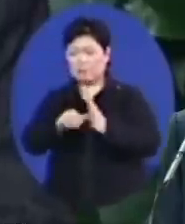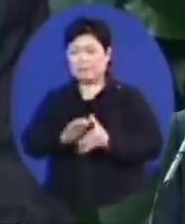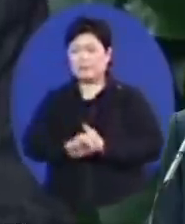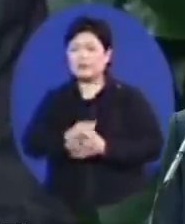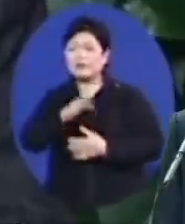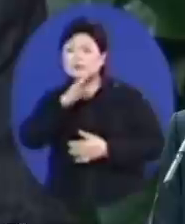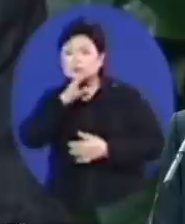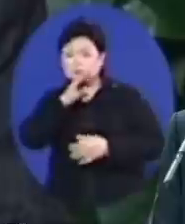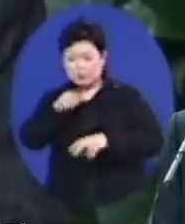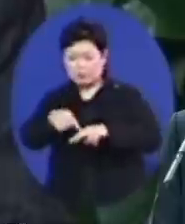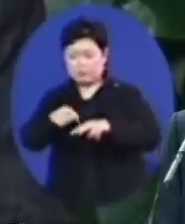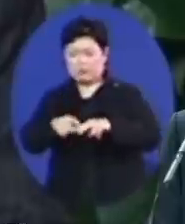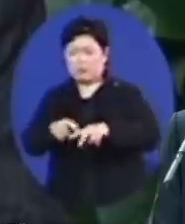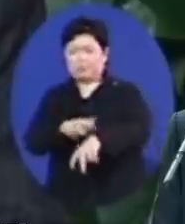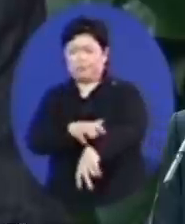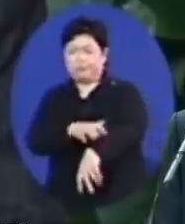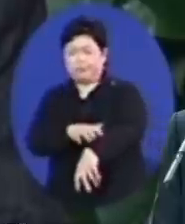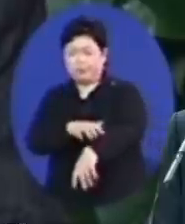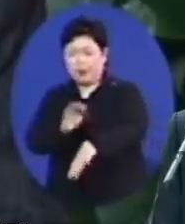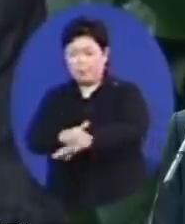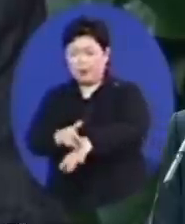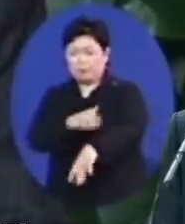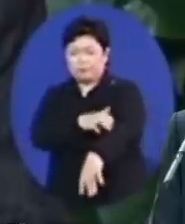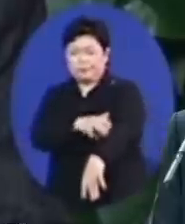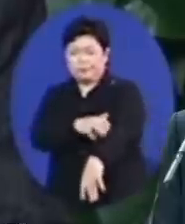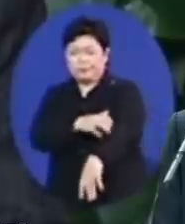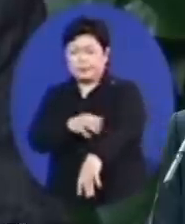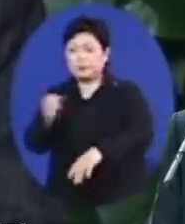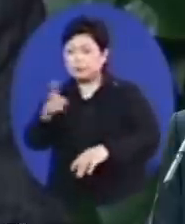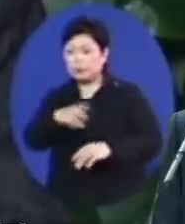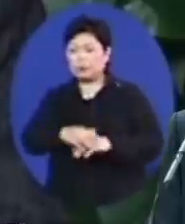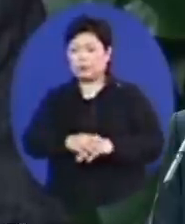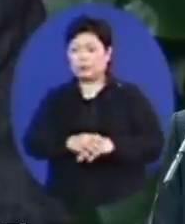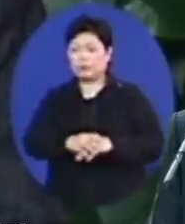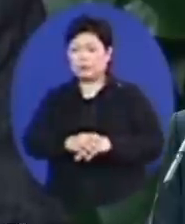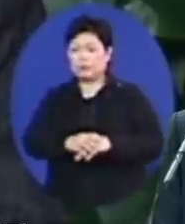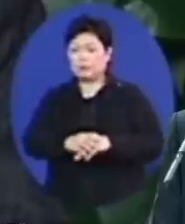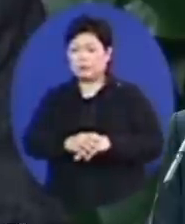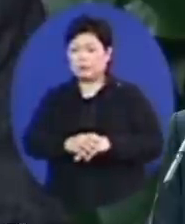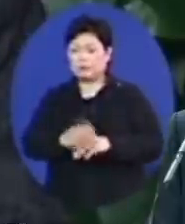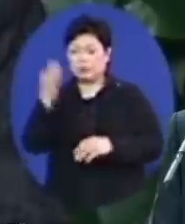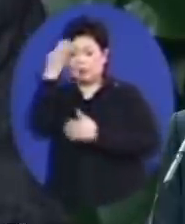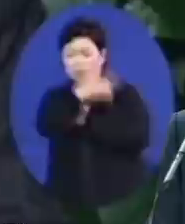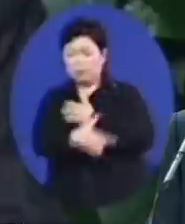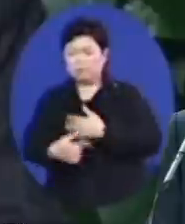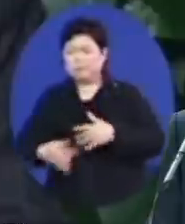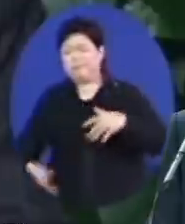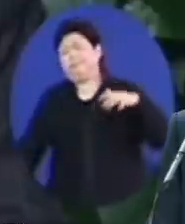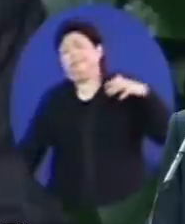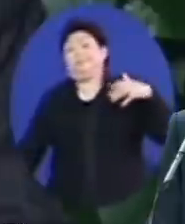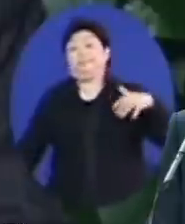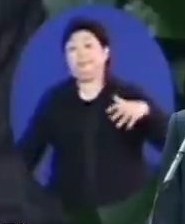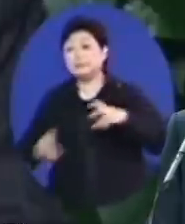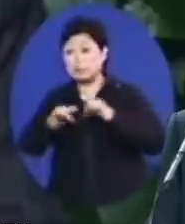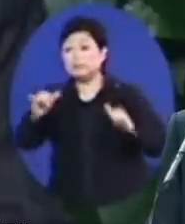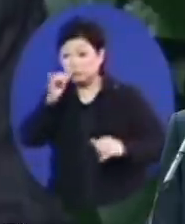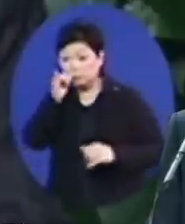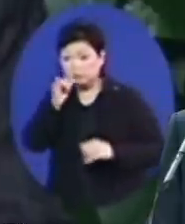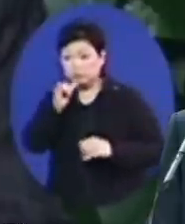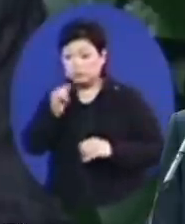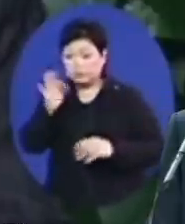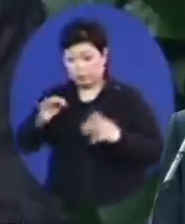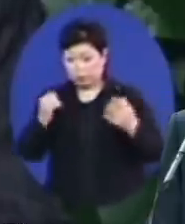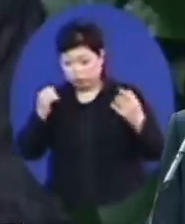그들은 다리도 못 쓰고 팔도 못 쓴 사람들도 있고 또 사지를 다 못 쓴 사람들도 있는데